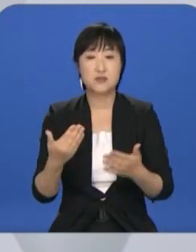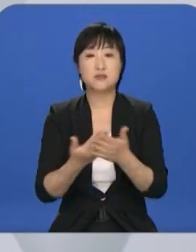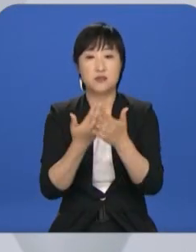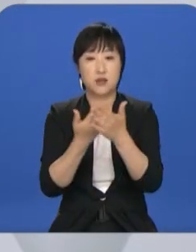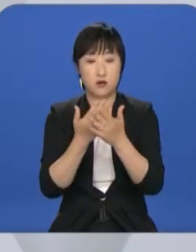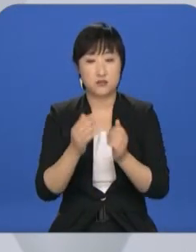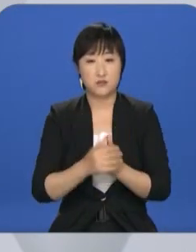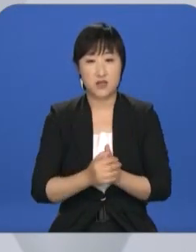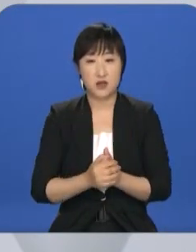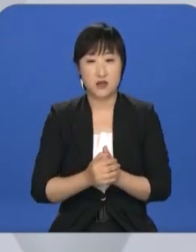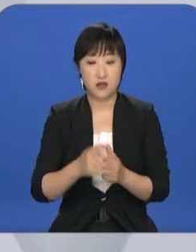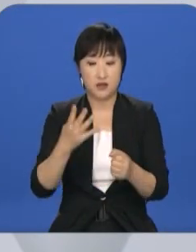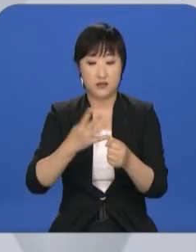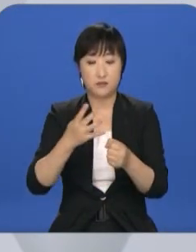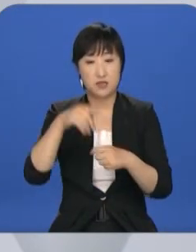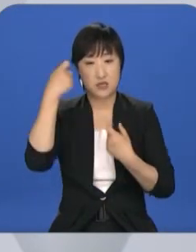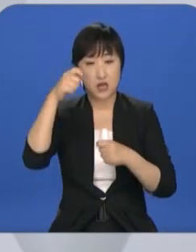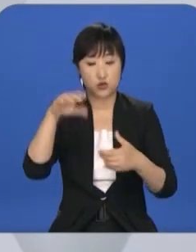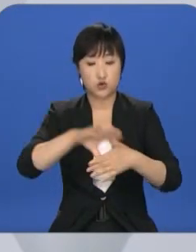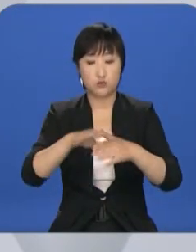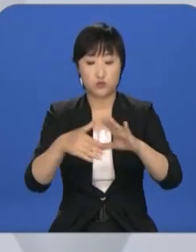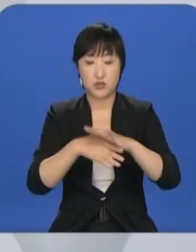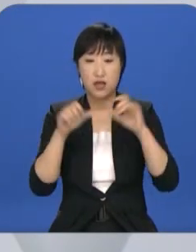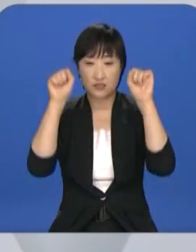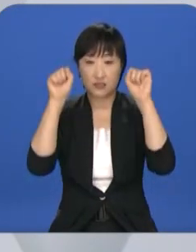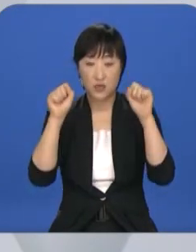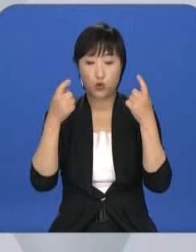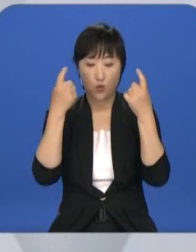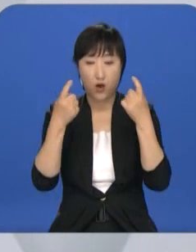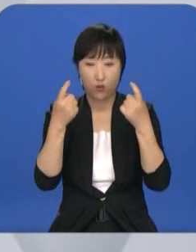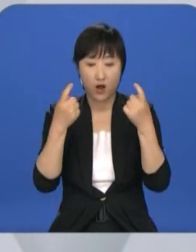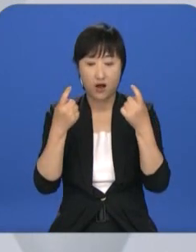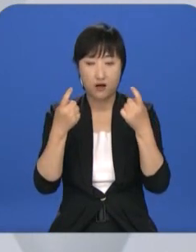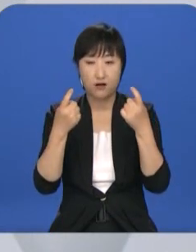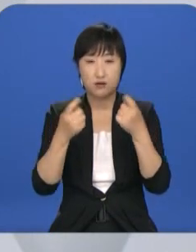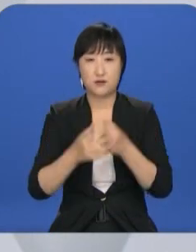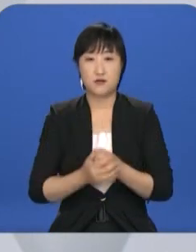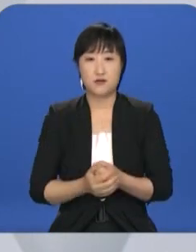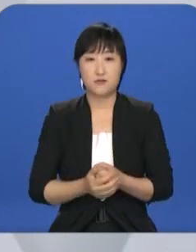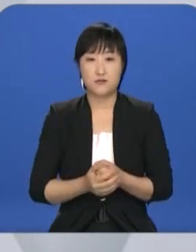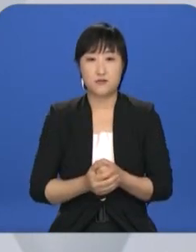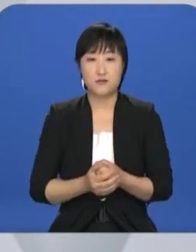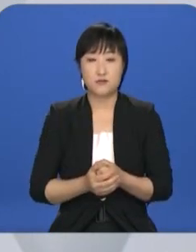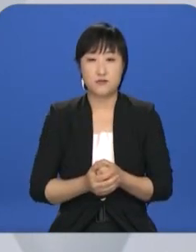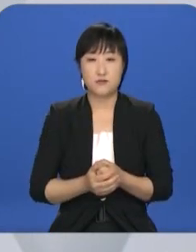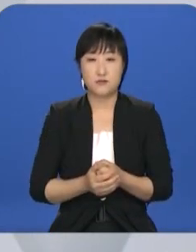것입니다. 넷째는 예술 문화 체육 관광 혁신을 하겠습니다.